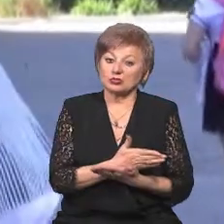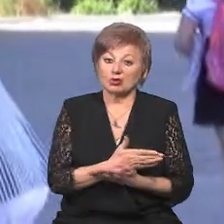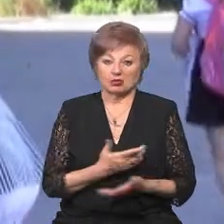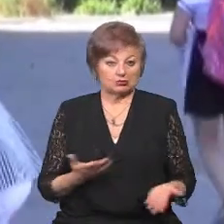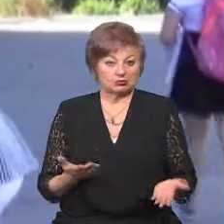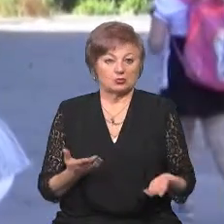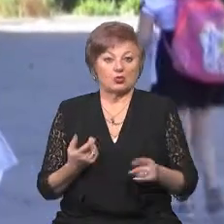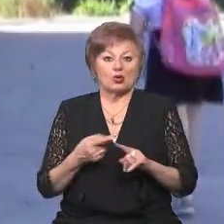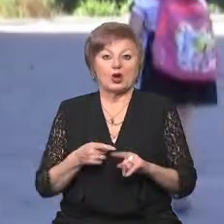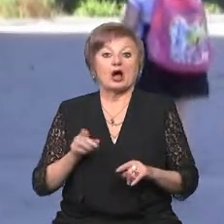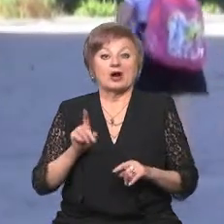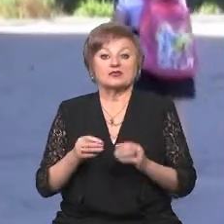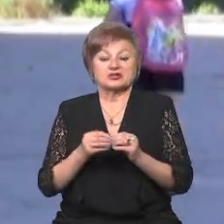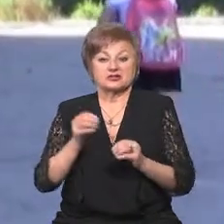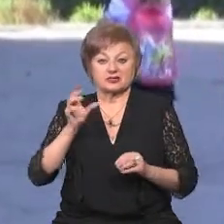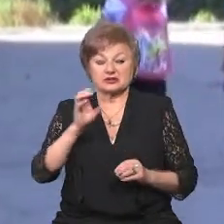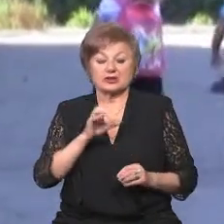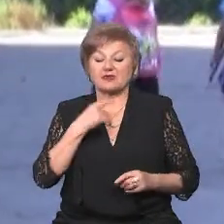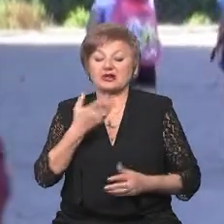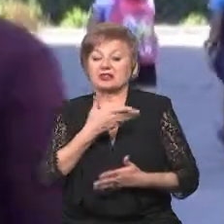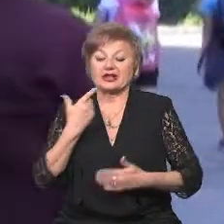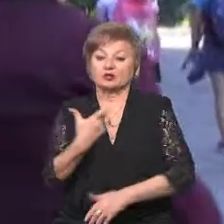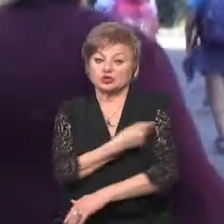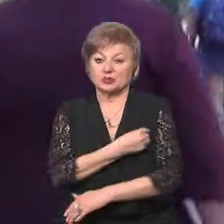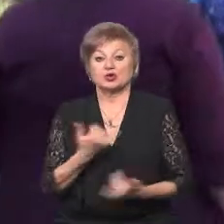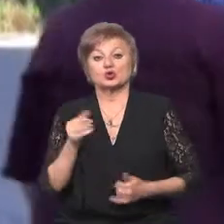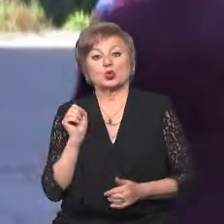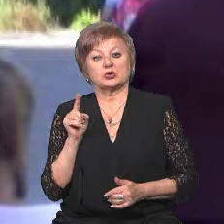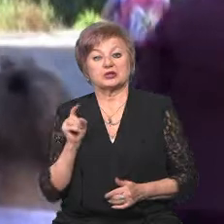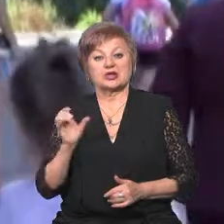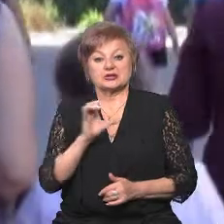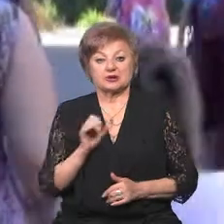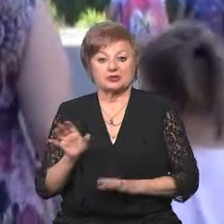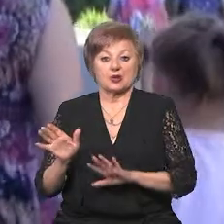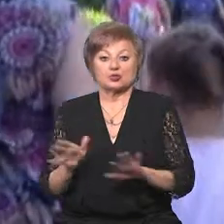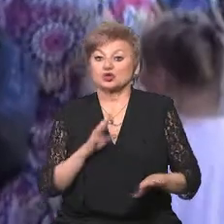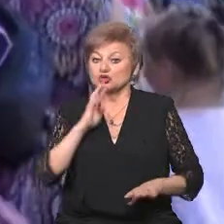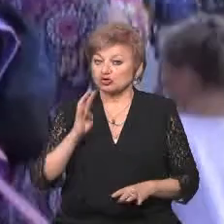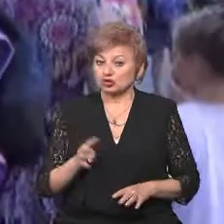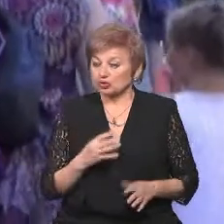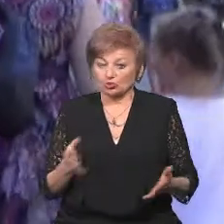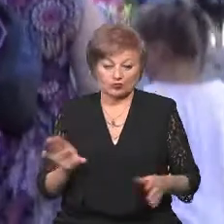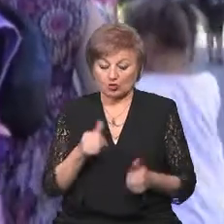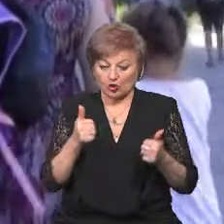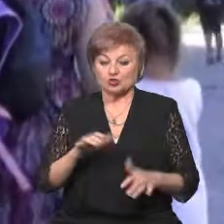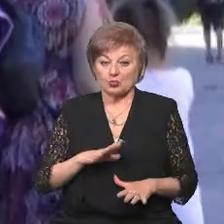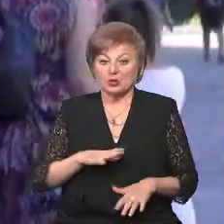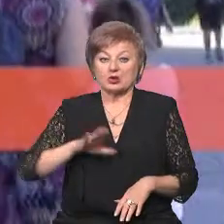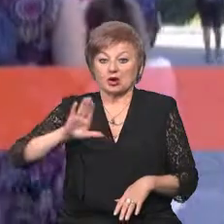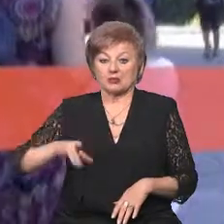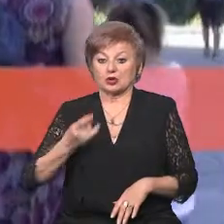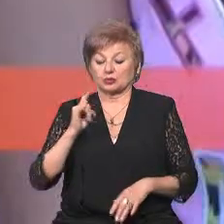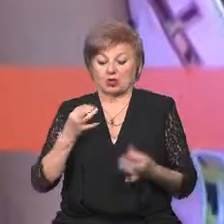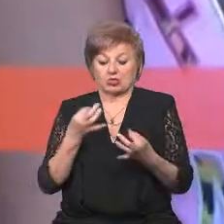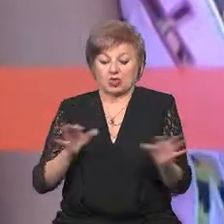чомусь до 10 вересня, бо в неї нема щеплень. Сьогодні 11 вересня, минуло 4 уроки, все було добре, а потім мою дитину не пустили